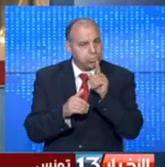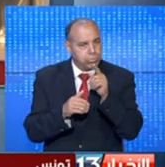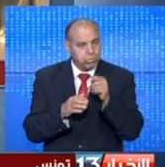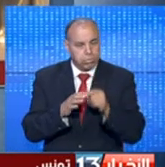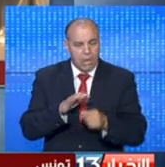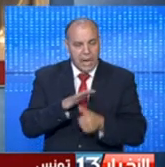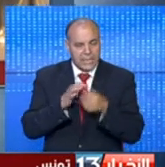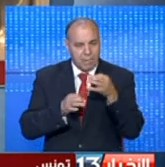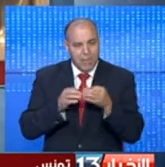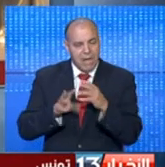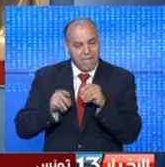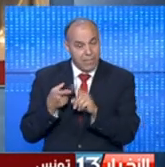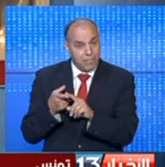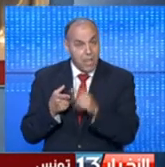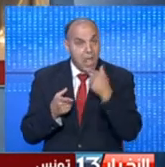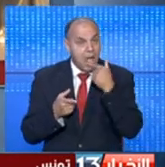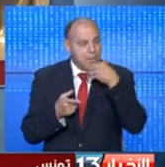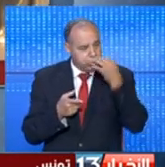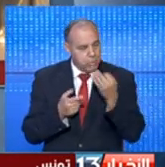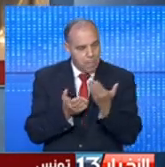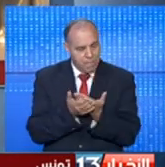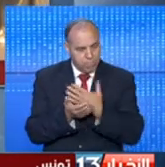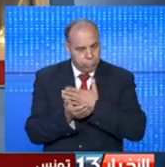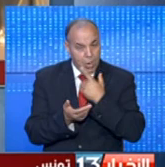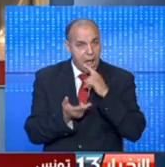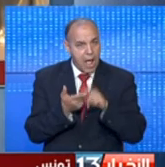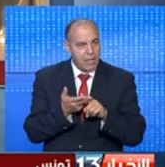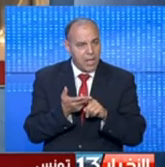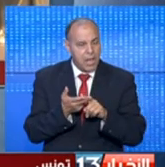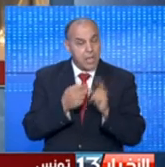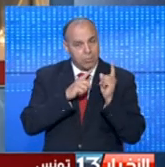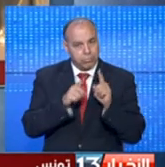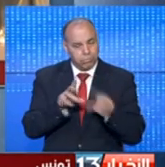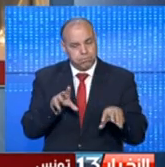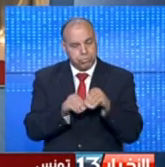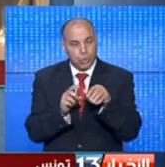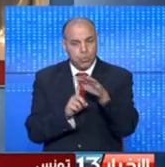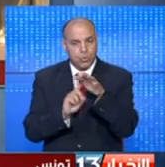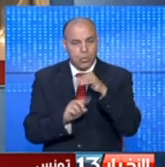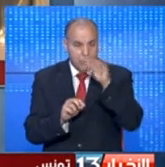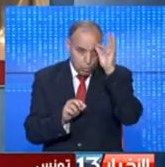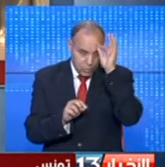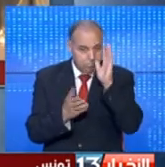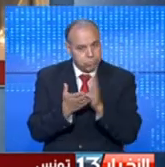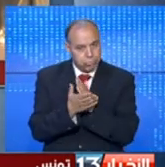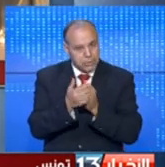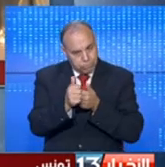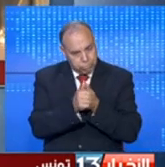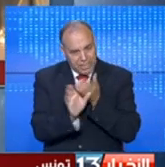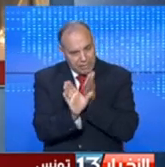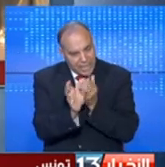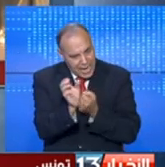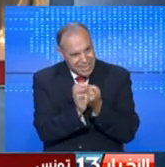قاضي الأسرة. وقرر القاضي المتعهد بالملف كذلك تكليف مركز الدفاع والإدماج الاجتماعي بتونس بتوفير المتابعة